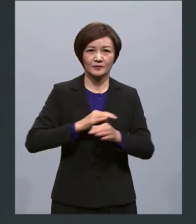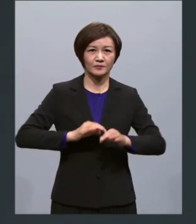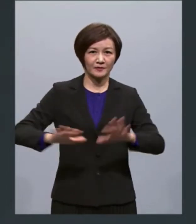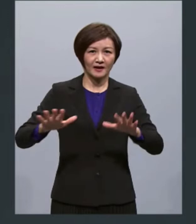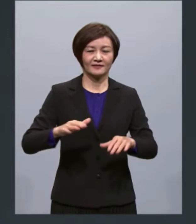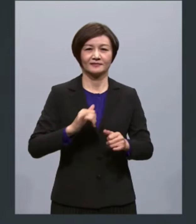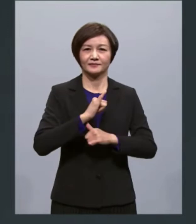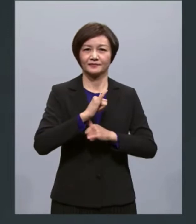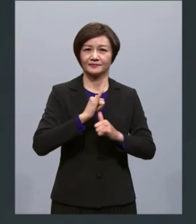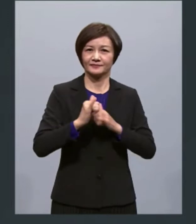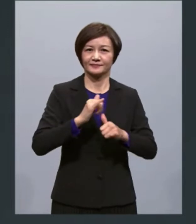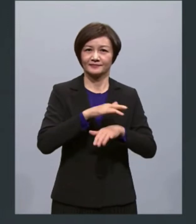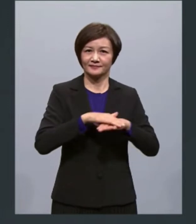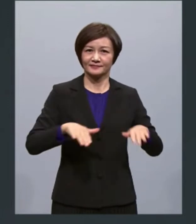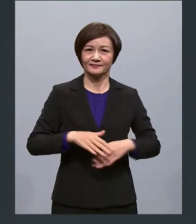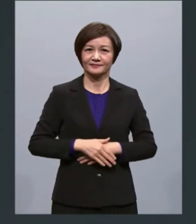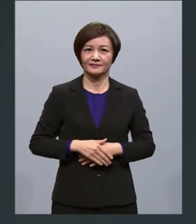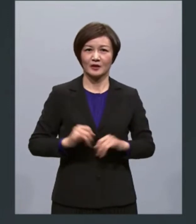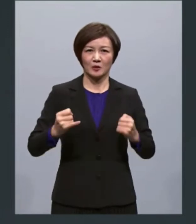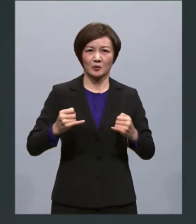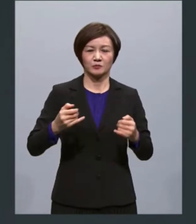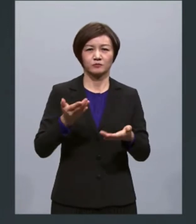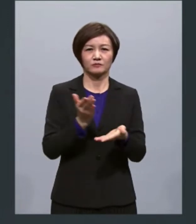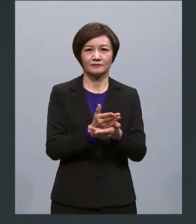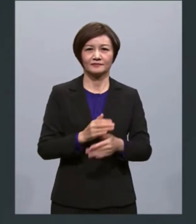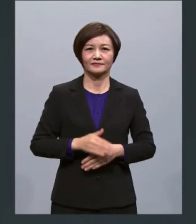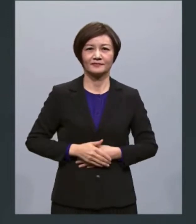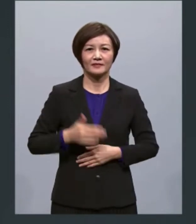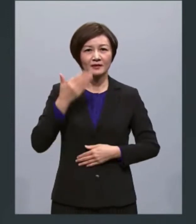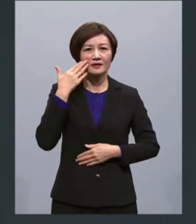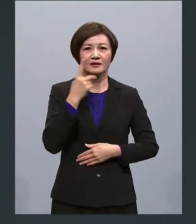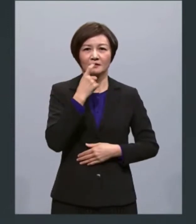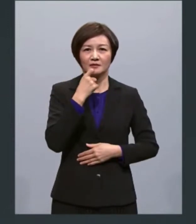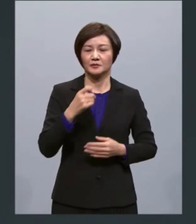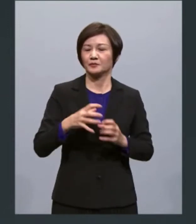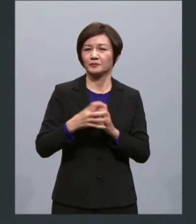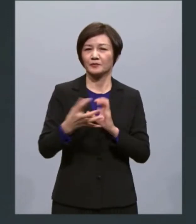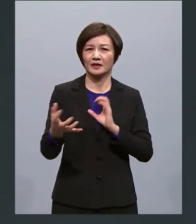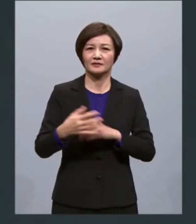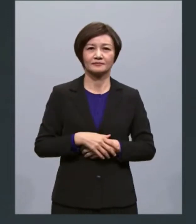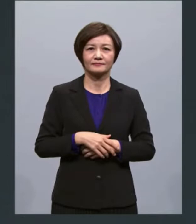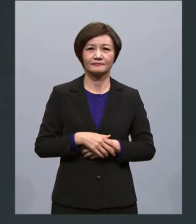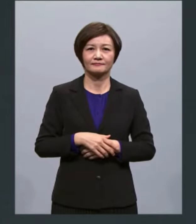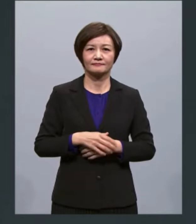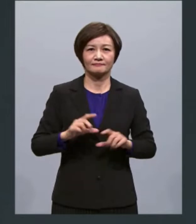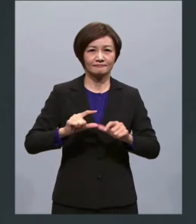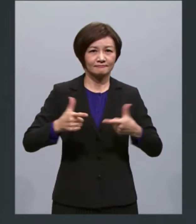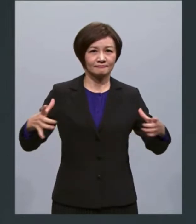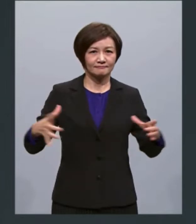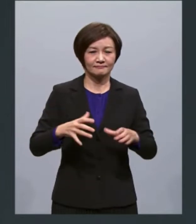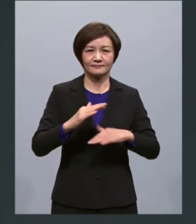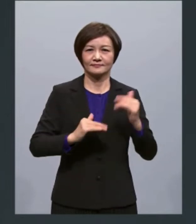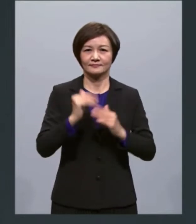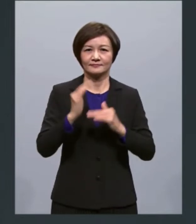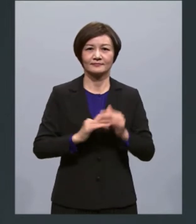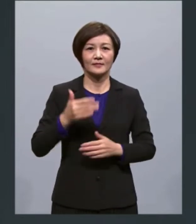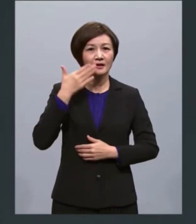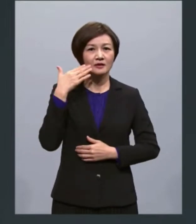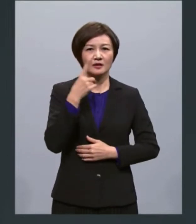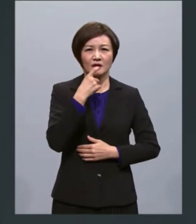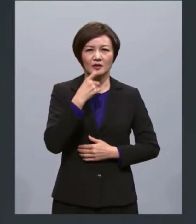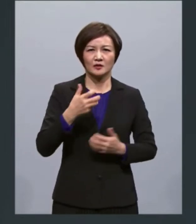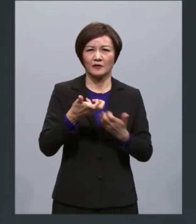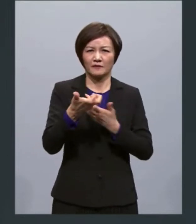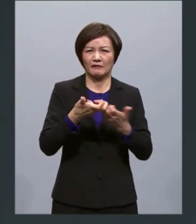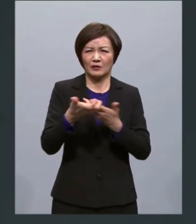平，终结蓝绿恶斗，推倒蓝绿高墙，团结台湾，共荣社会。蓝绿意识形态已经分裂台